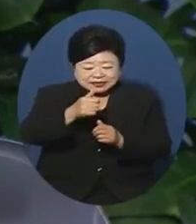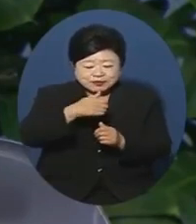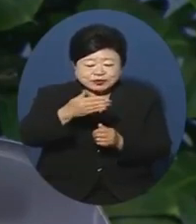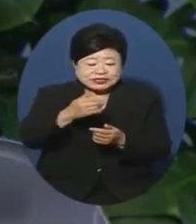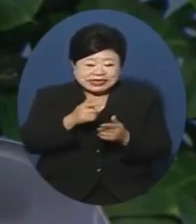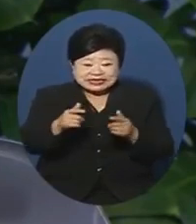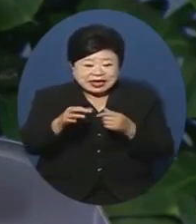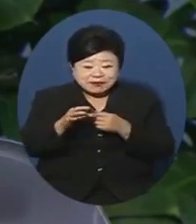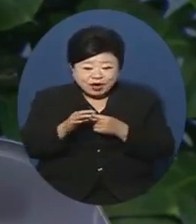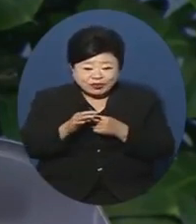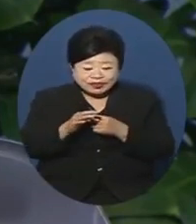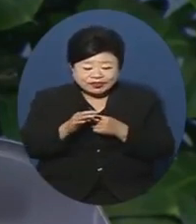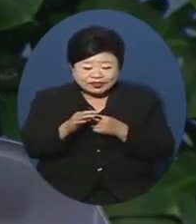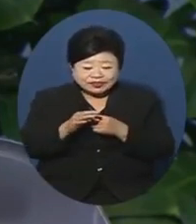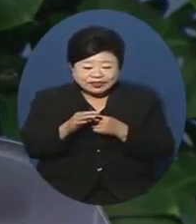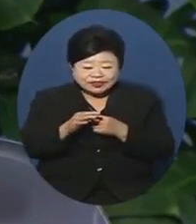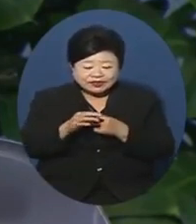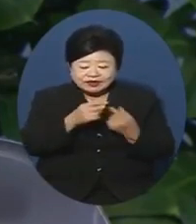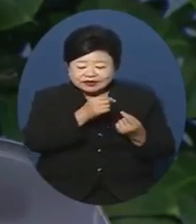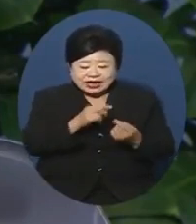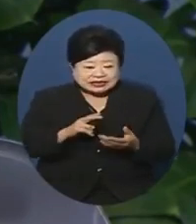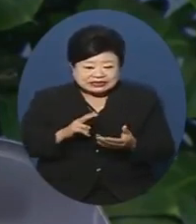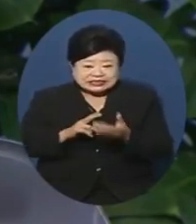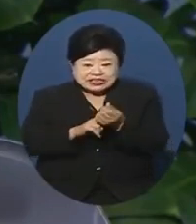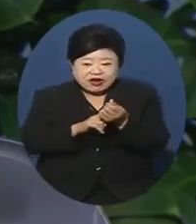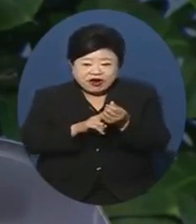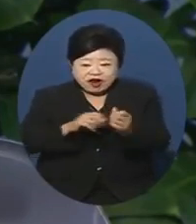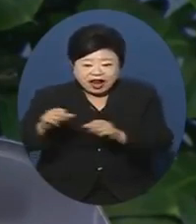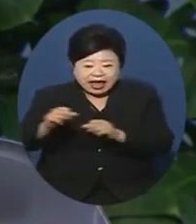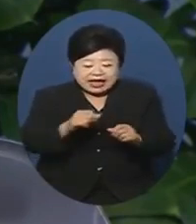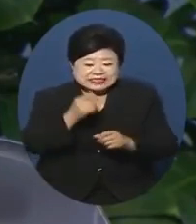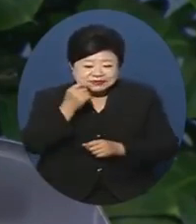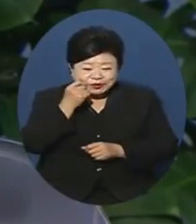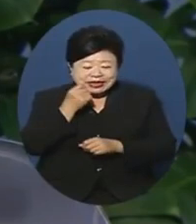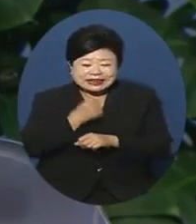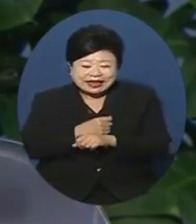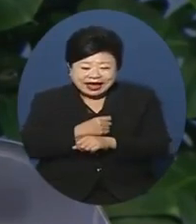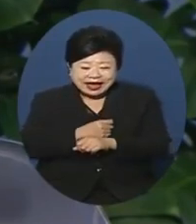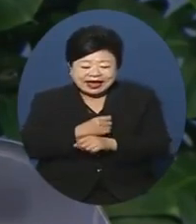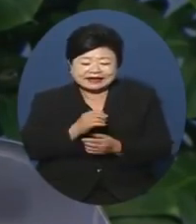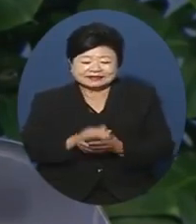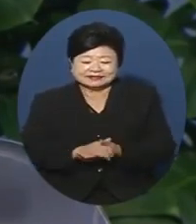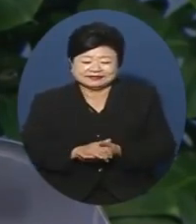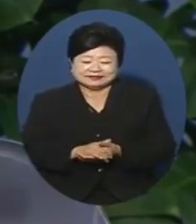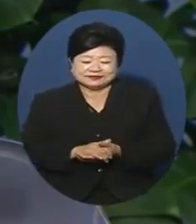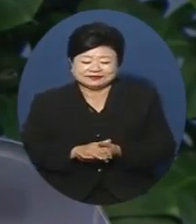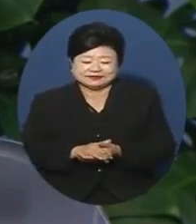보내시면 그러한 큰 표적을 행하실 수가 없다.